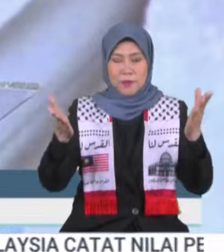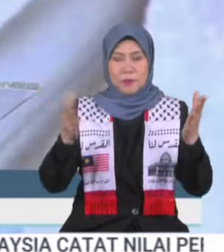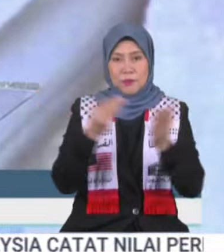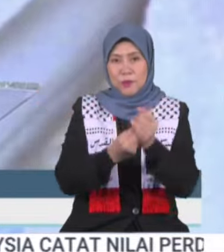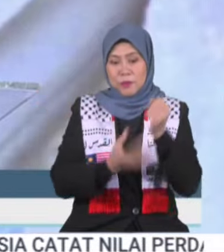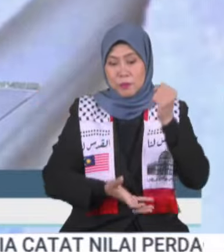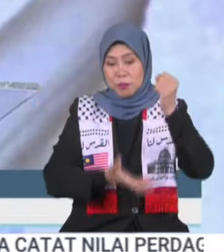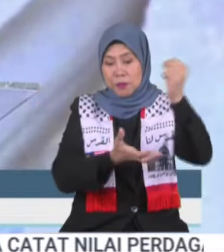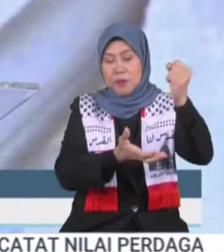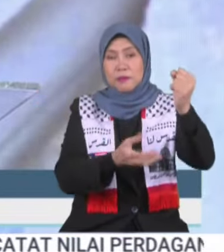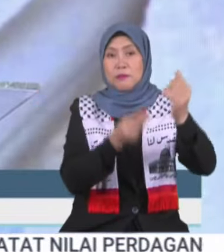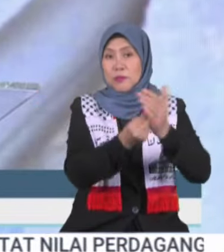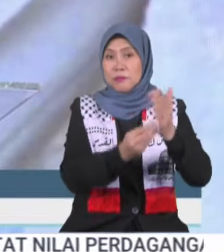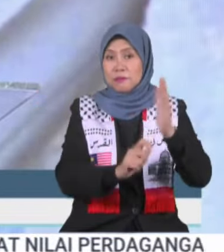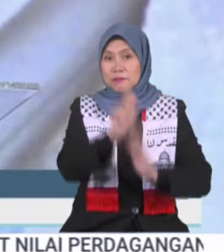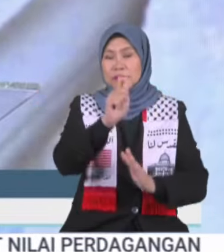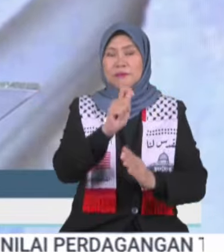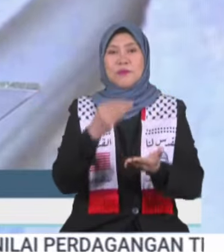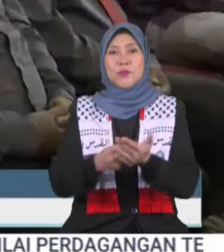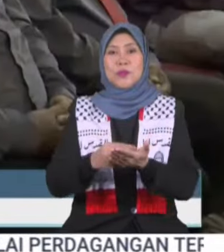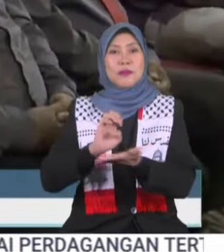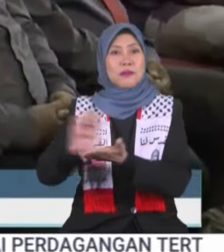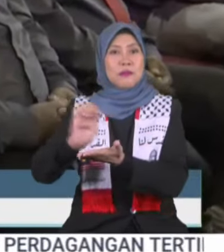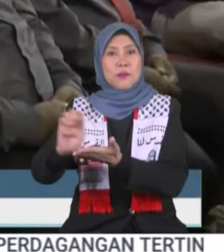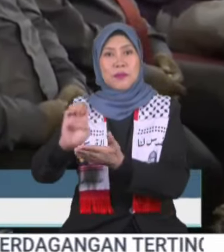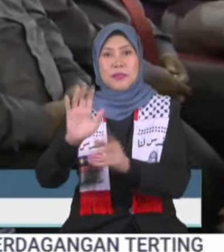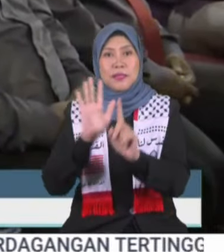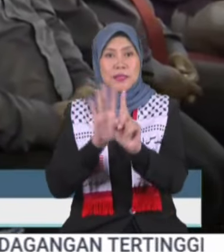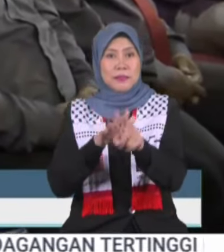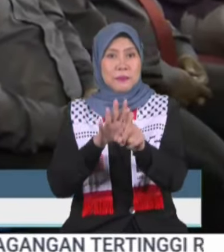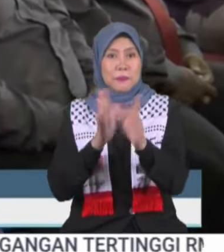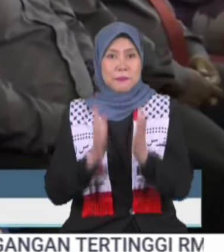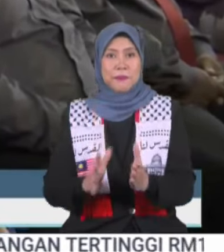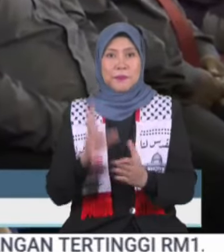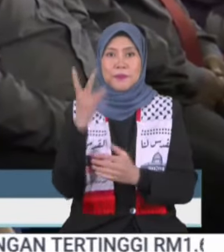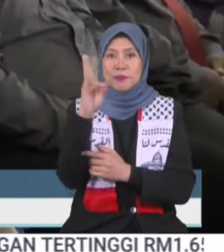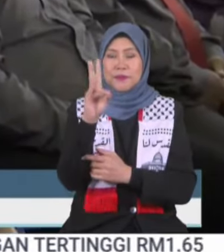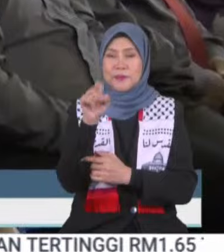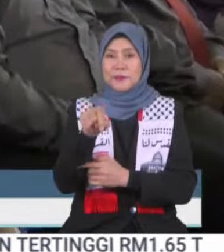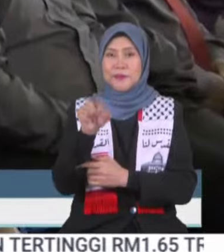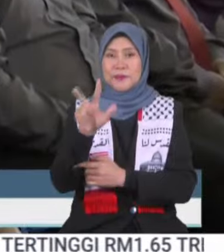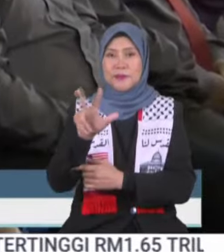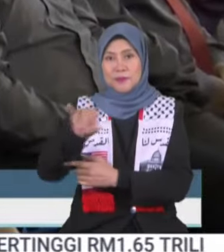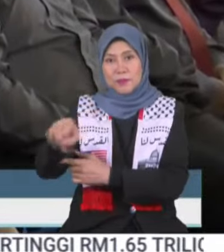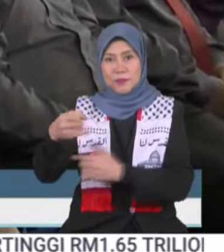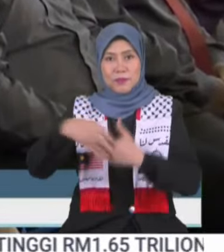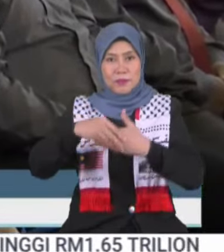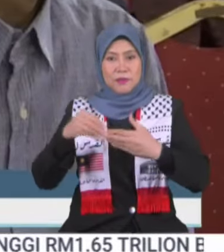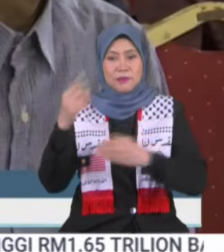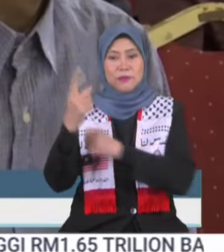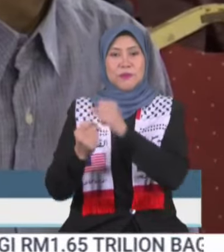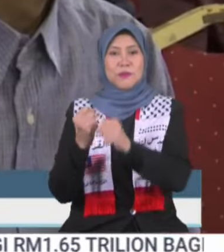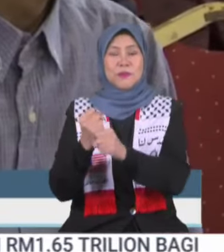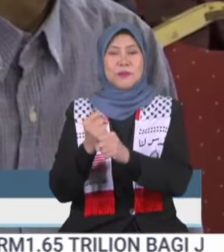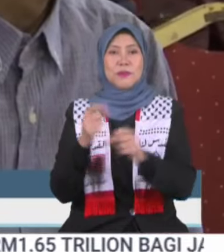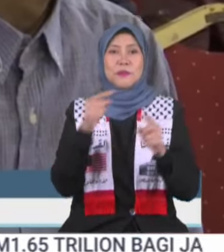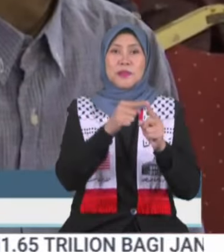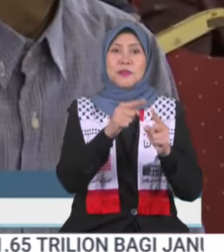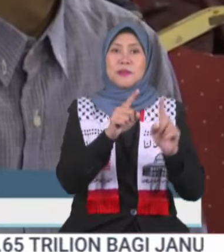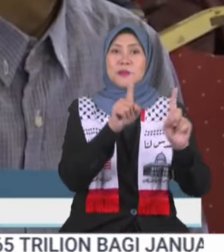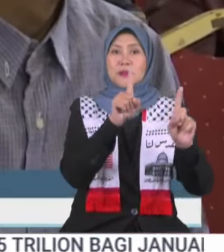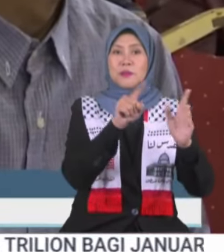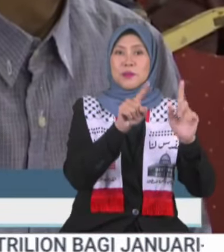peruntukan tertinggi membabitkan bayaran imbuhan bulanan Imam berjumlah rm17.3 juta setahun kepada